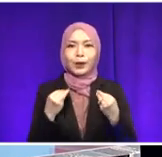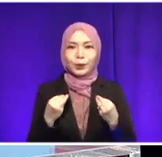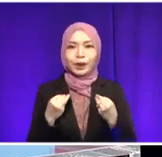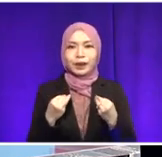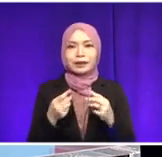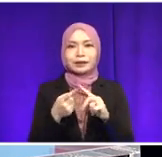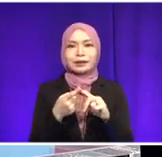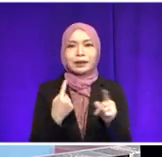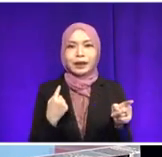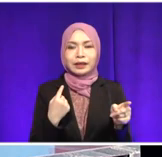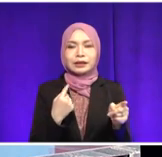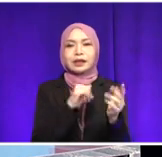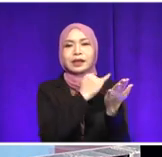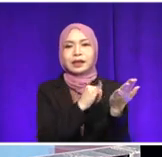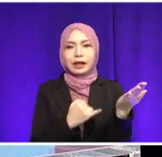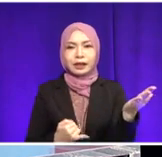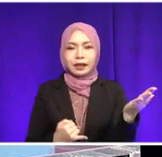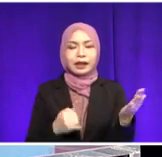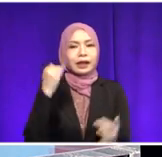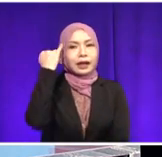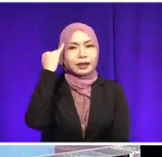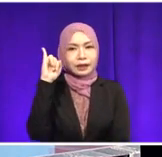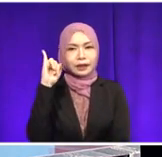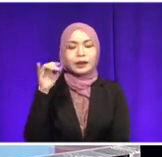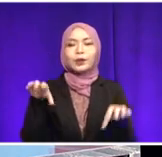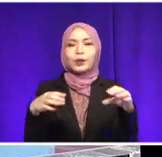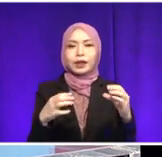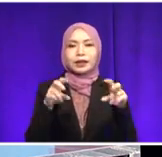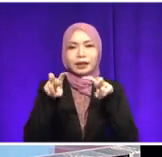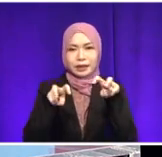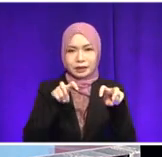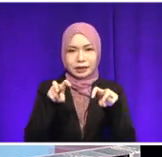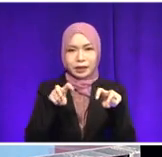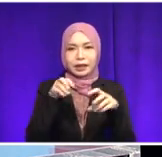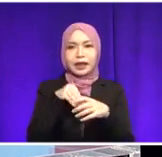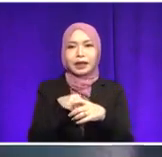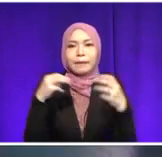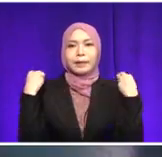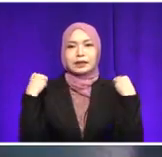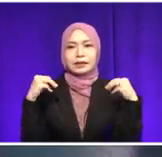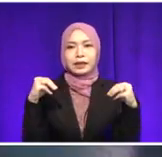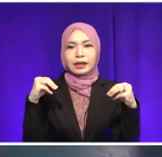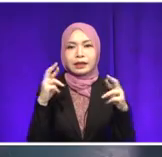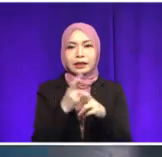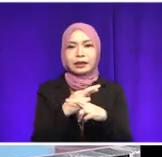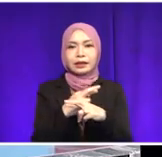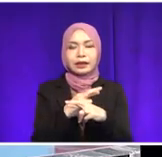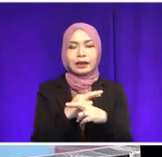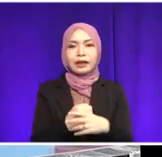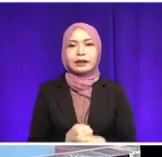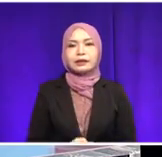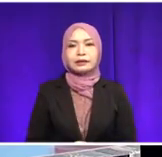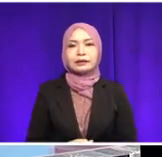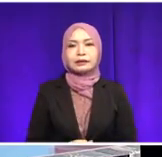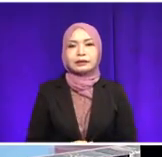eee beberapa lakain audio perlu dibuat kajian-kajian tentang pasaran dari kebentuk tadi Betul tak jadi bila kita jelas